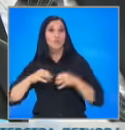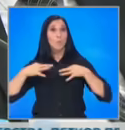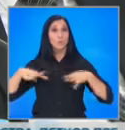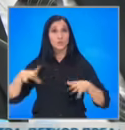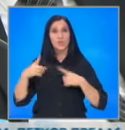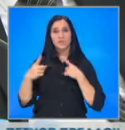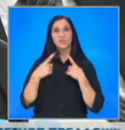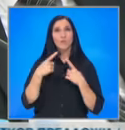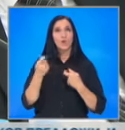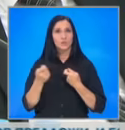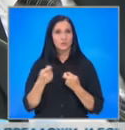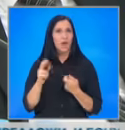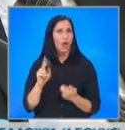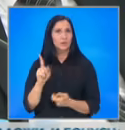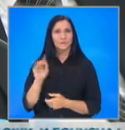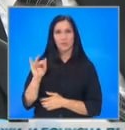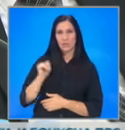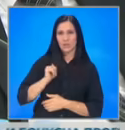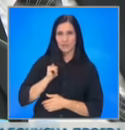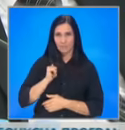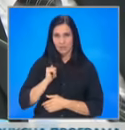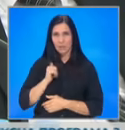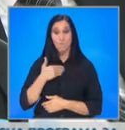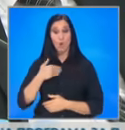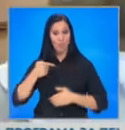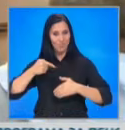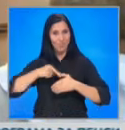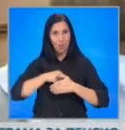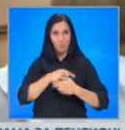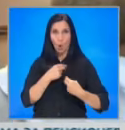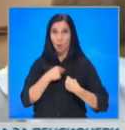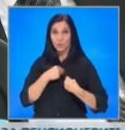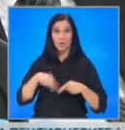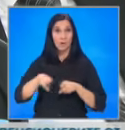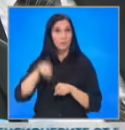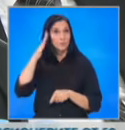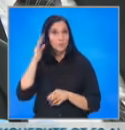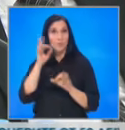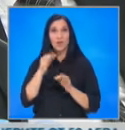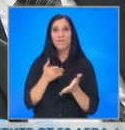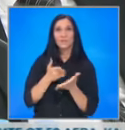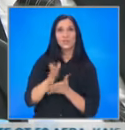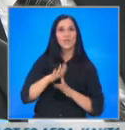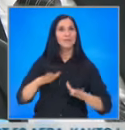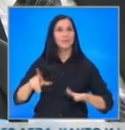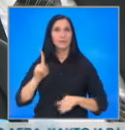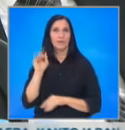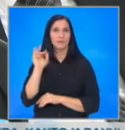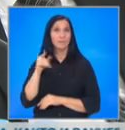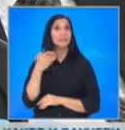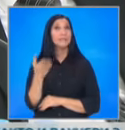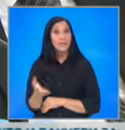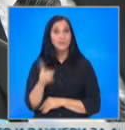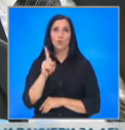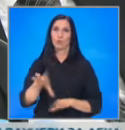за бизнеса, как трябва да бъде запазен. Моето дълбоко убеждение като министър, че по никакъв начин децата не трябва да бъдат тези, които